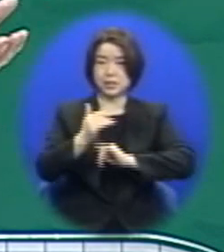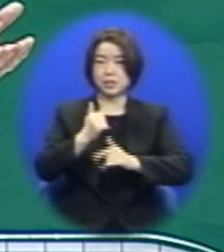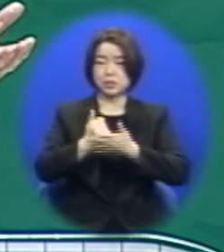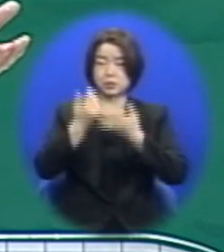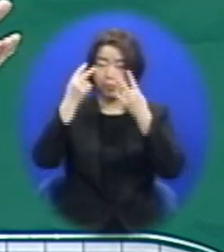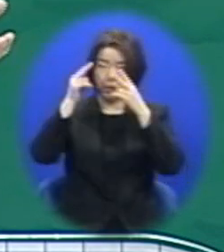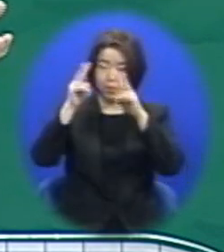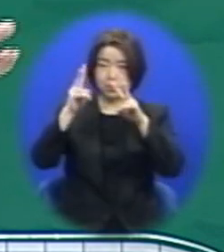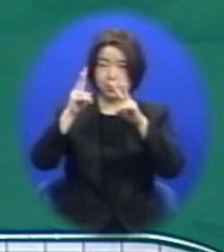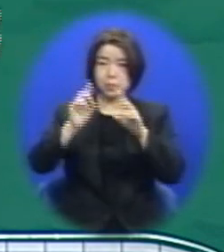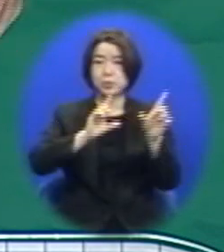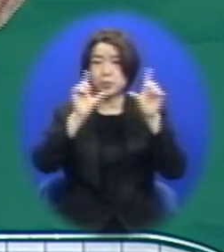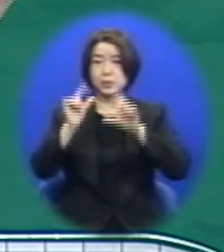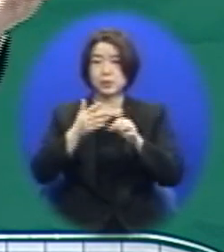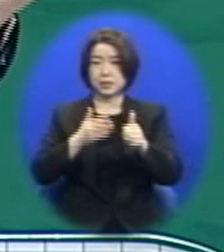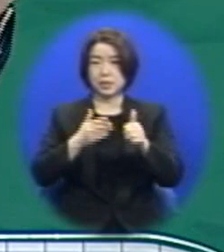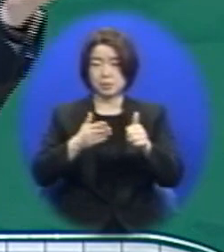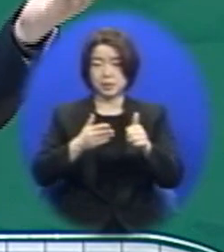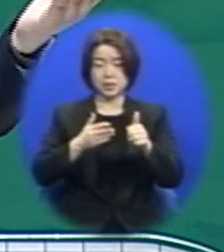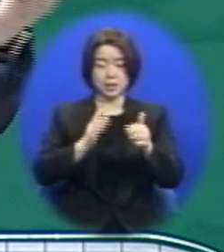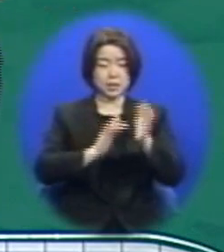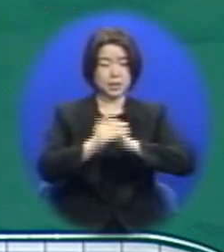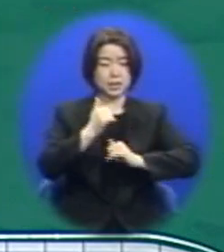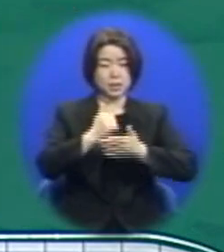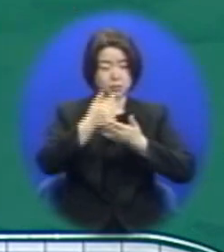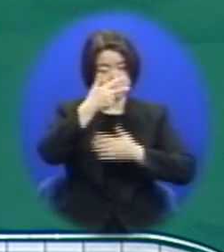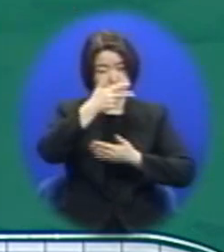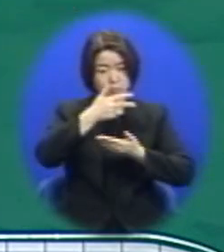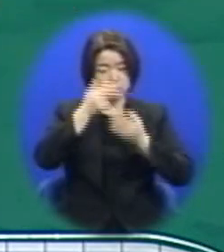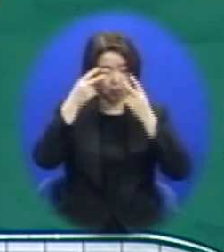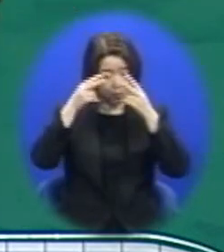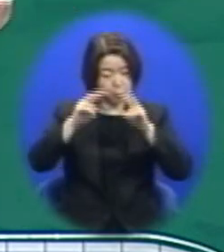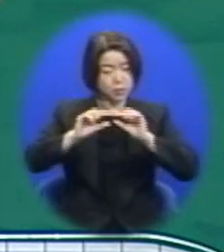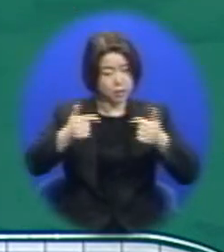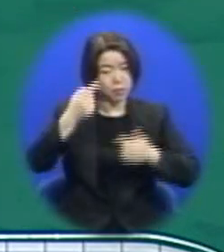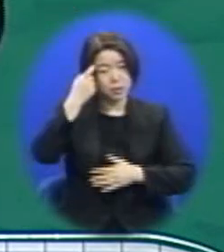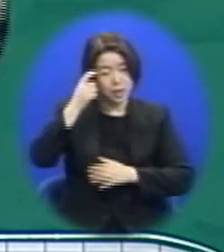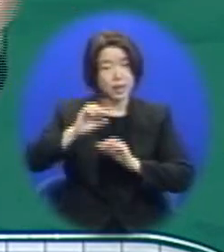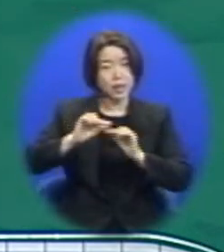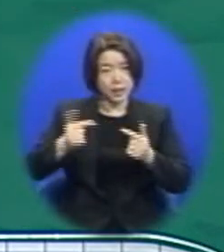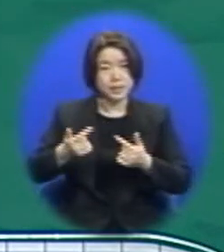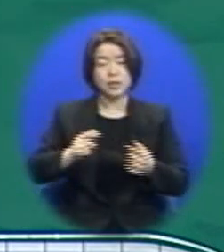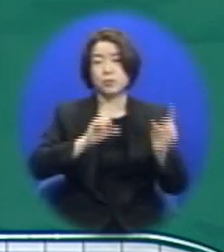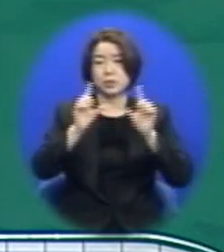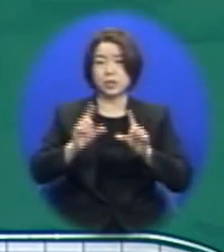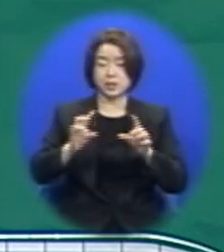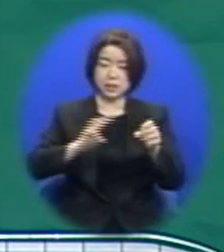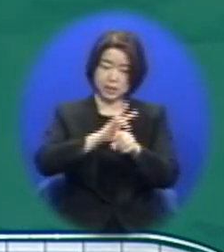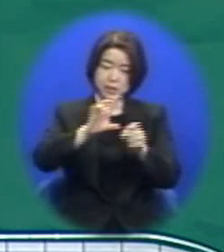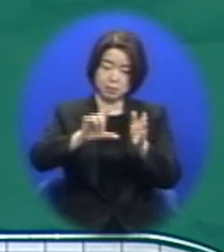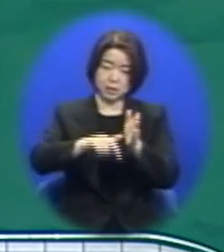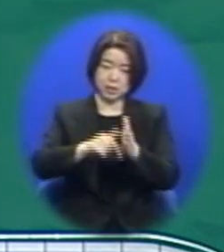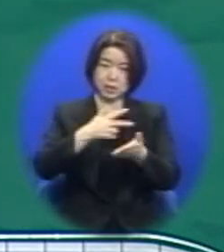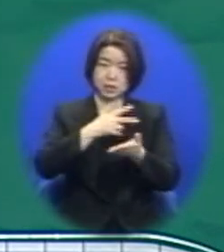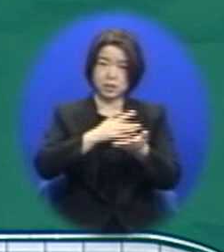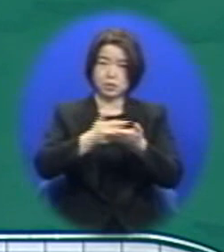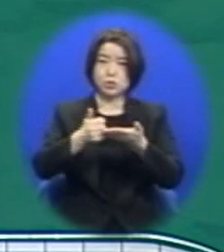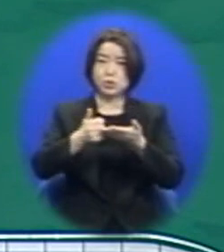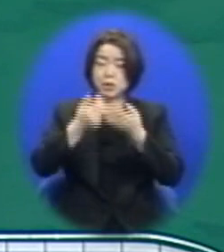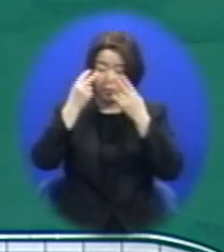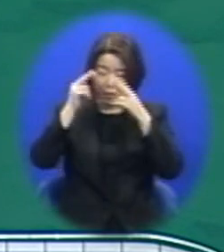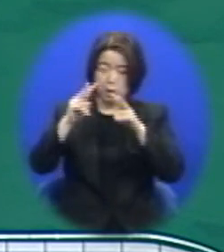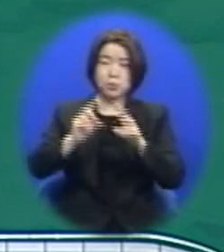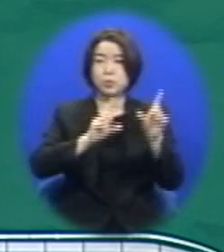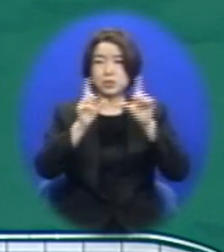바라고 삽시다. 워낙 주님 바라보지 않고 생각하지 않고 사니까 24시간 예수님 바라보고 삽시다. 그걸